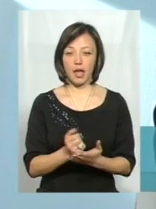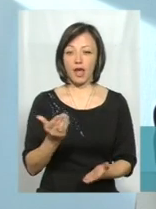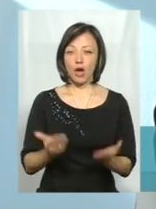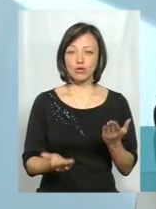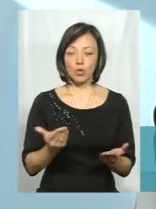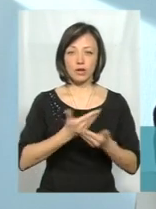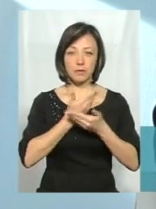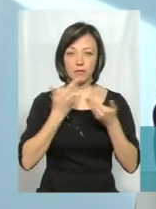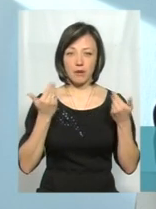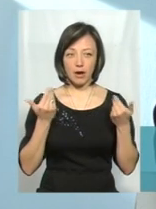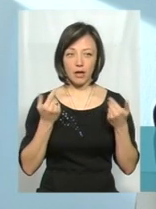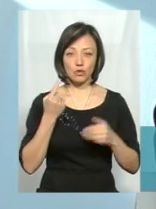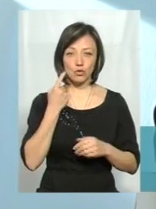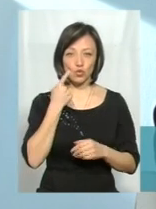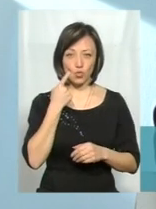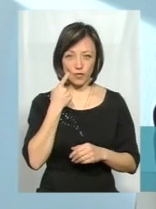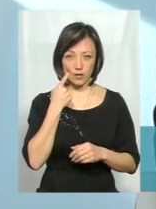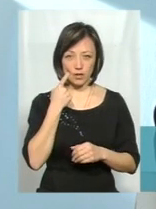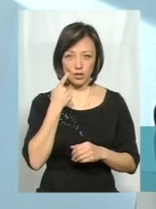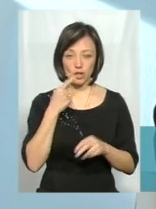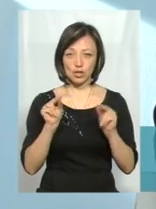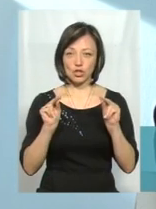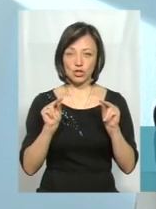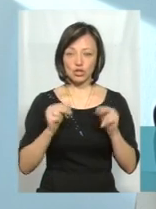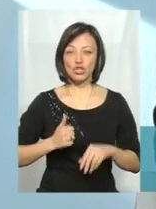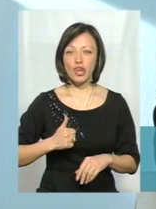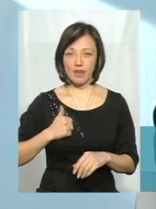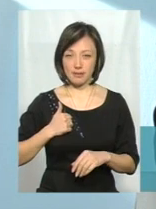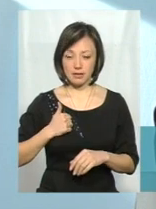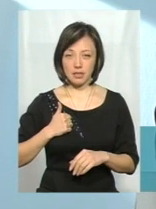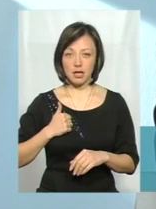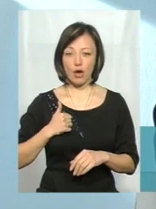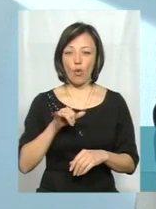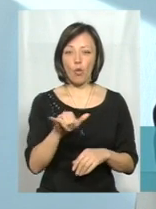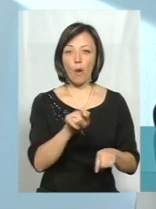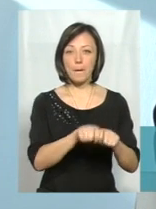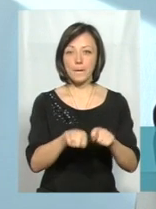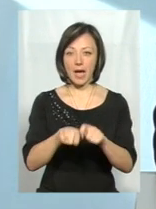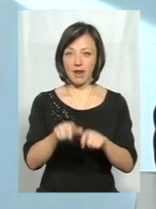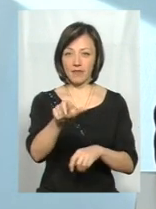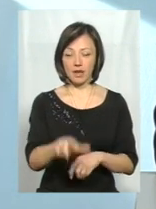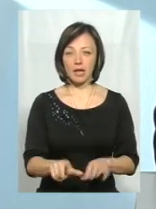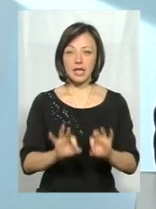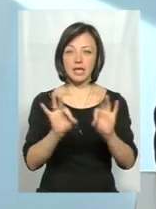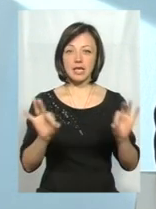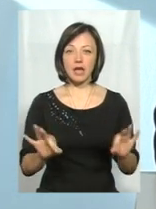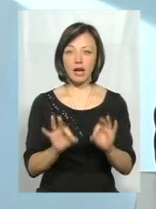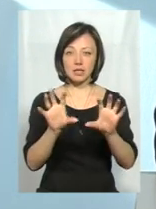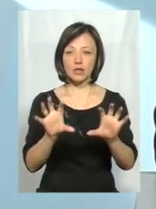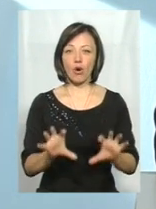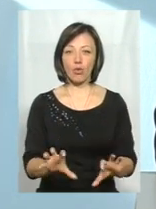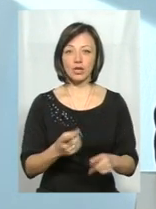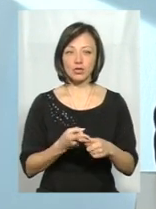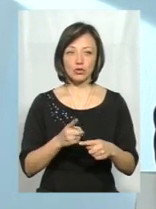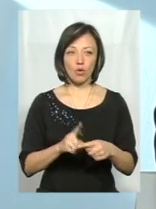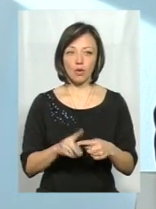якщо немає совісті, честі, в провіряючого, ніякий закон